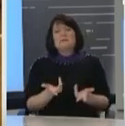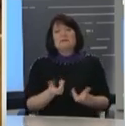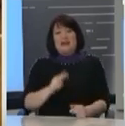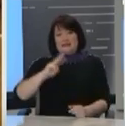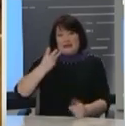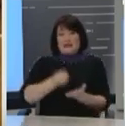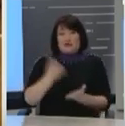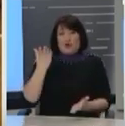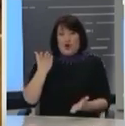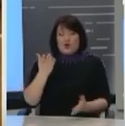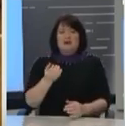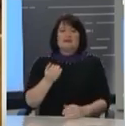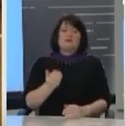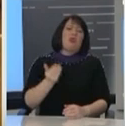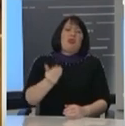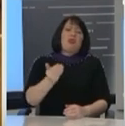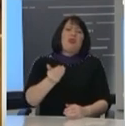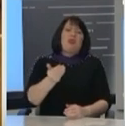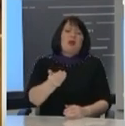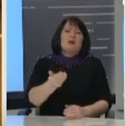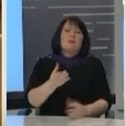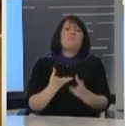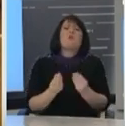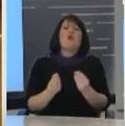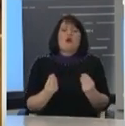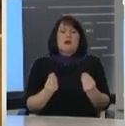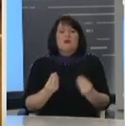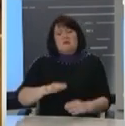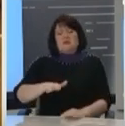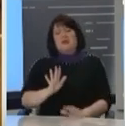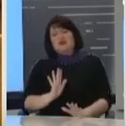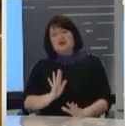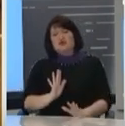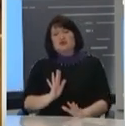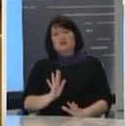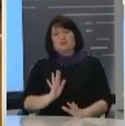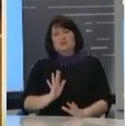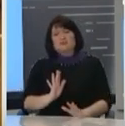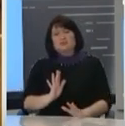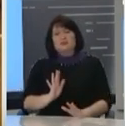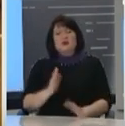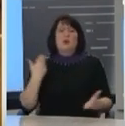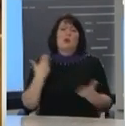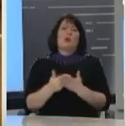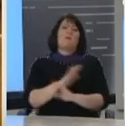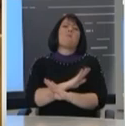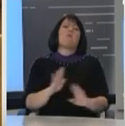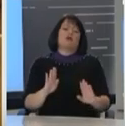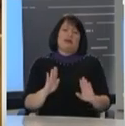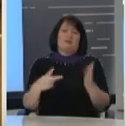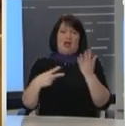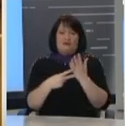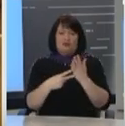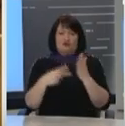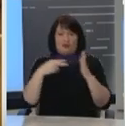τρίτη αξιολόγηση θα καθυστερήσει τόσο πολύ που το πιθανότερο είναι να μην ολοκληρωθεί το πρόγραμμα τον Αύγουστο